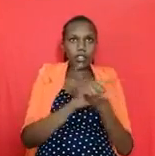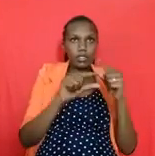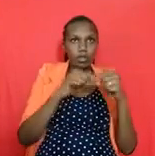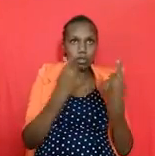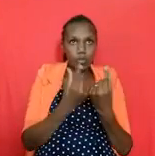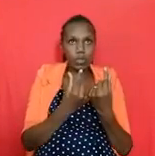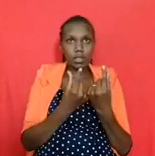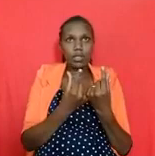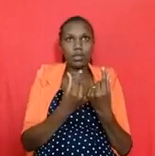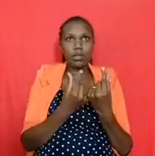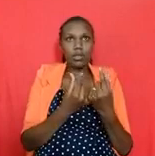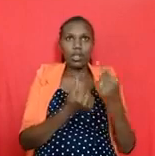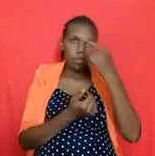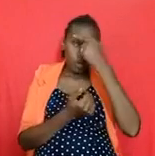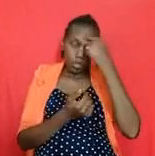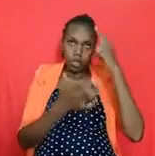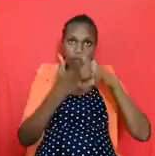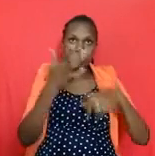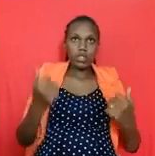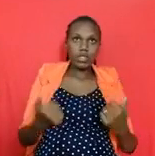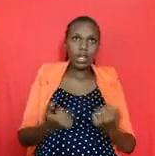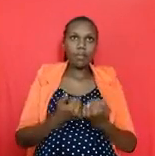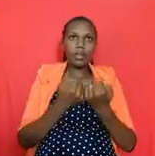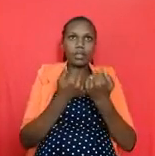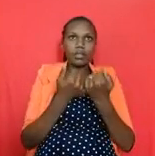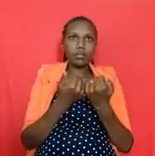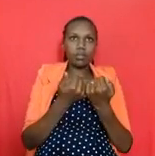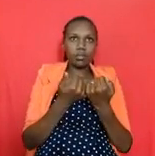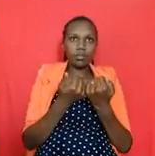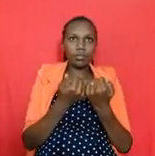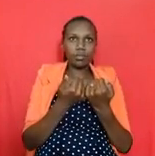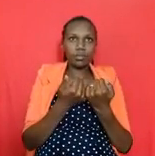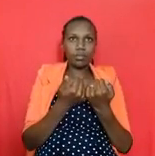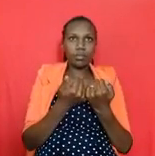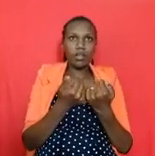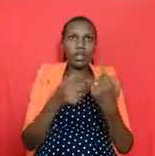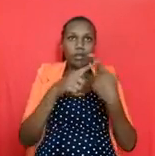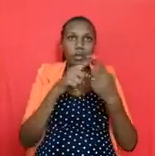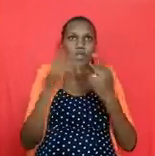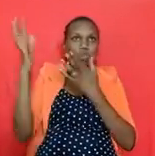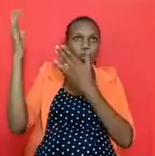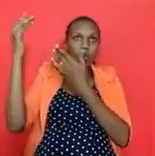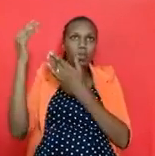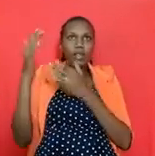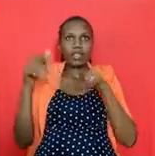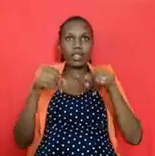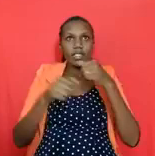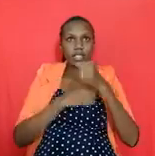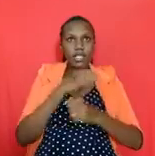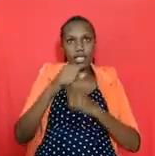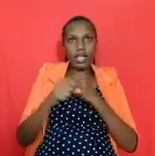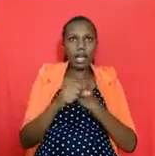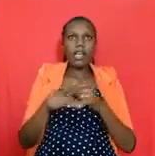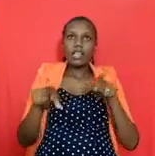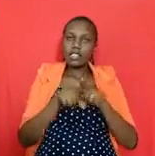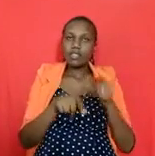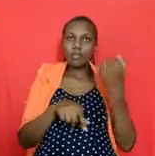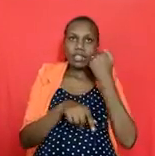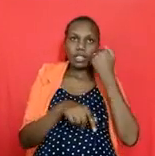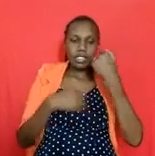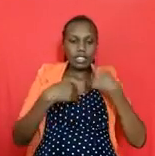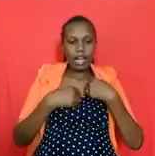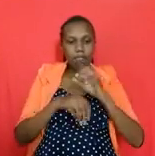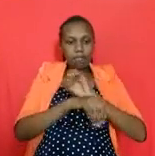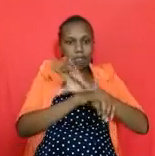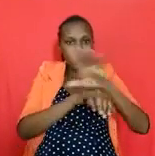thitiguo ni undu wa maundu maria marakiri kuo no nitureehoka ona murimu uri okuo no gituikaga